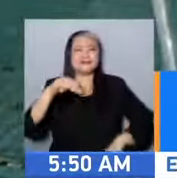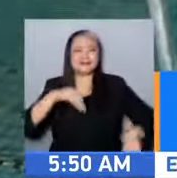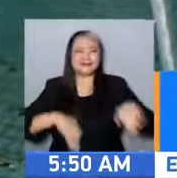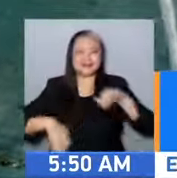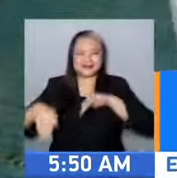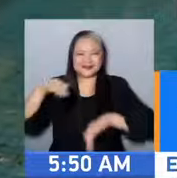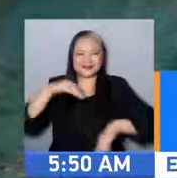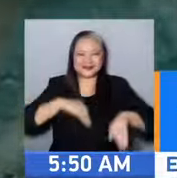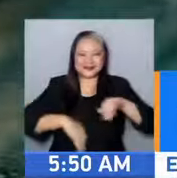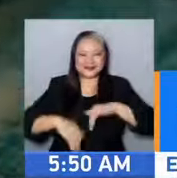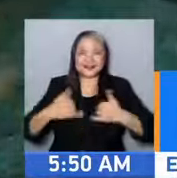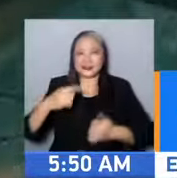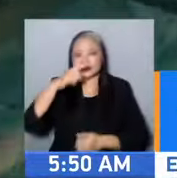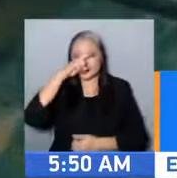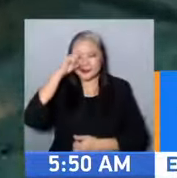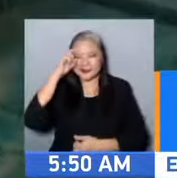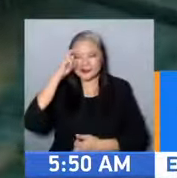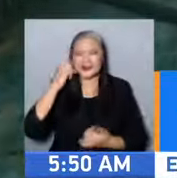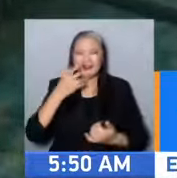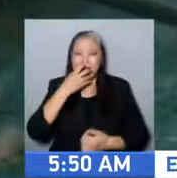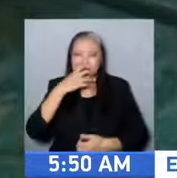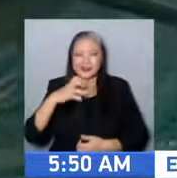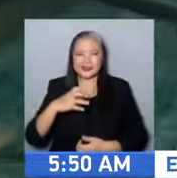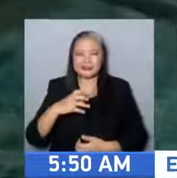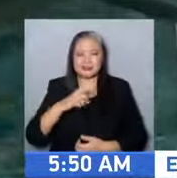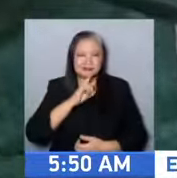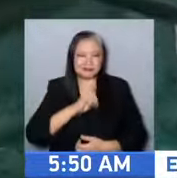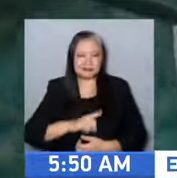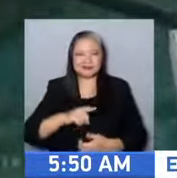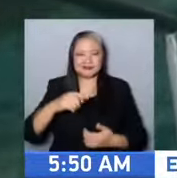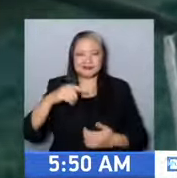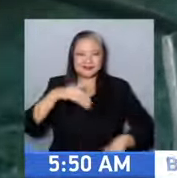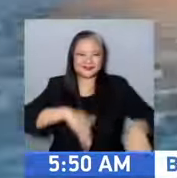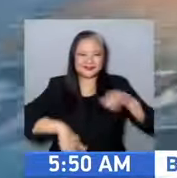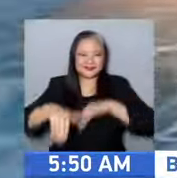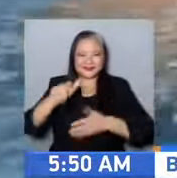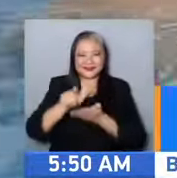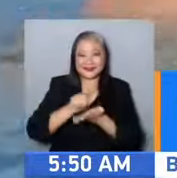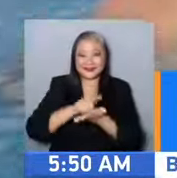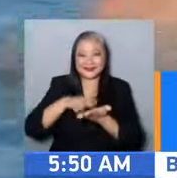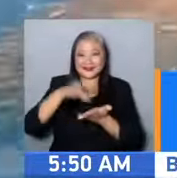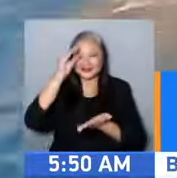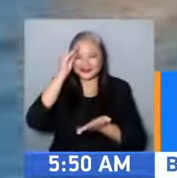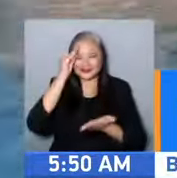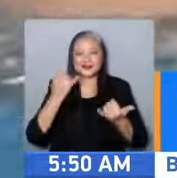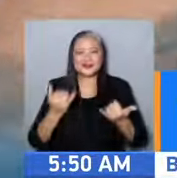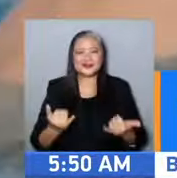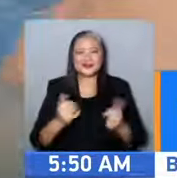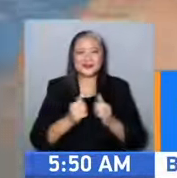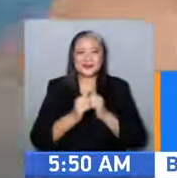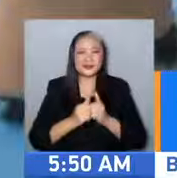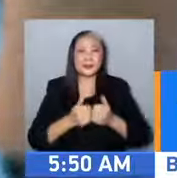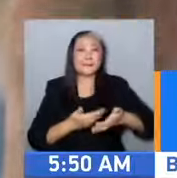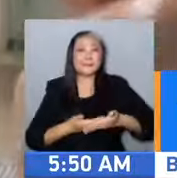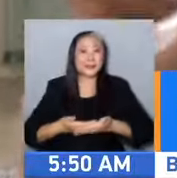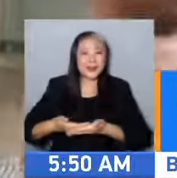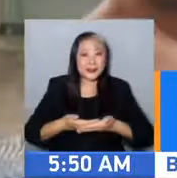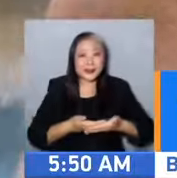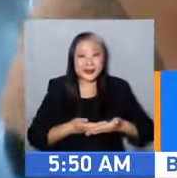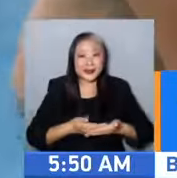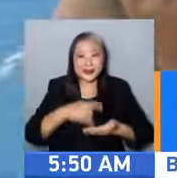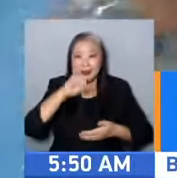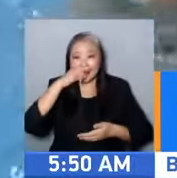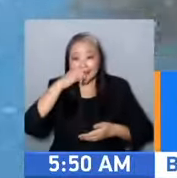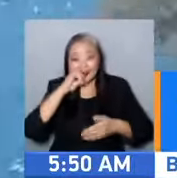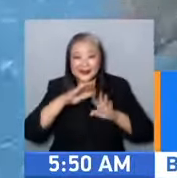At syempre, uso na ang swimming lessons ngayon. Kaya naman this morning, makakasama natin ang mga babies and kids, mga kachikiting na magsiswimming